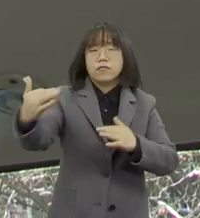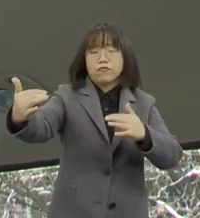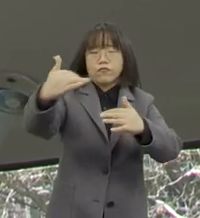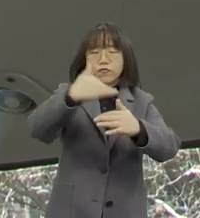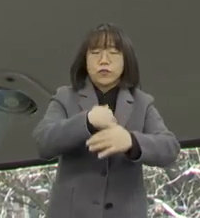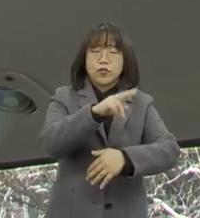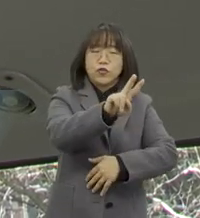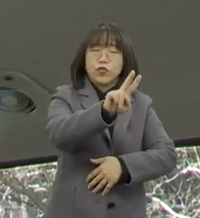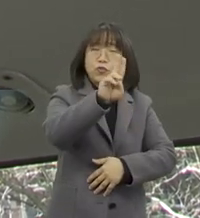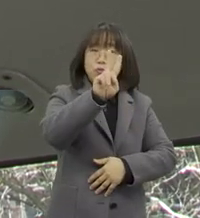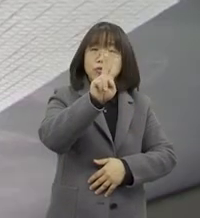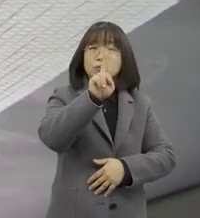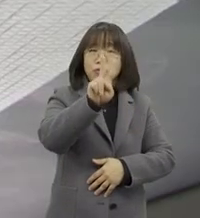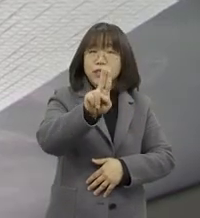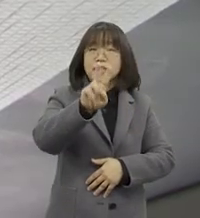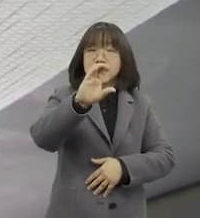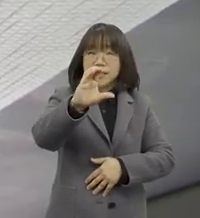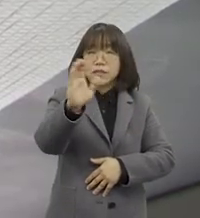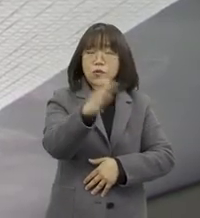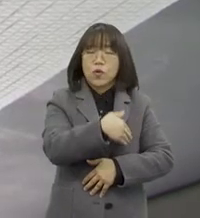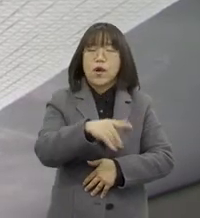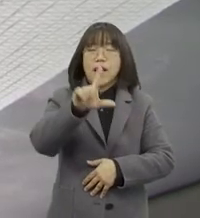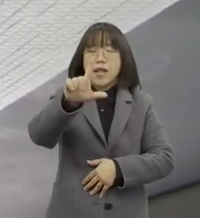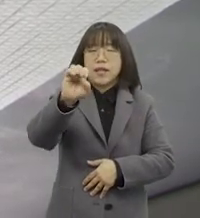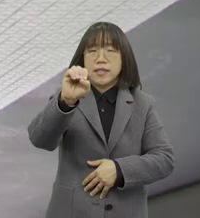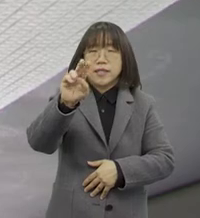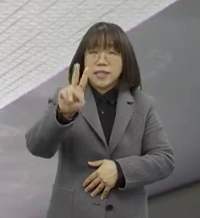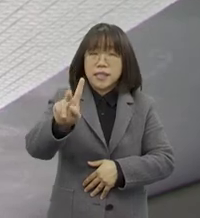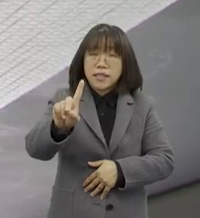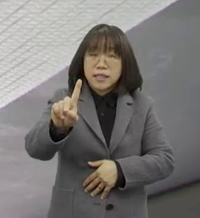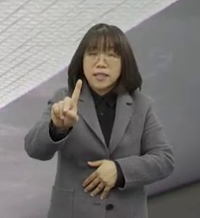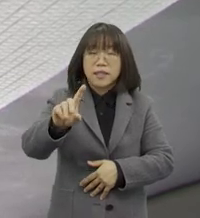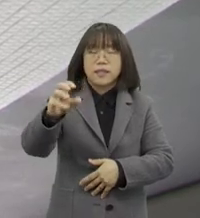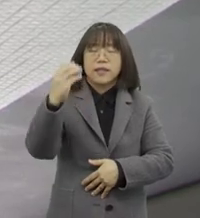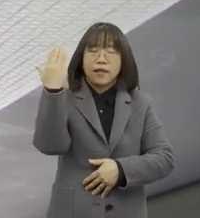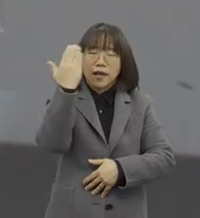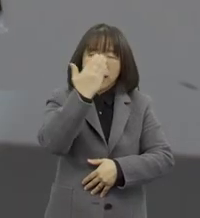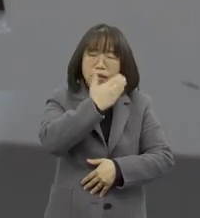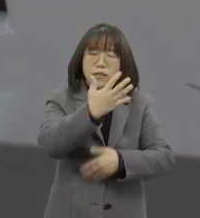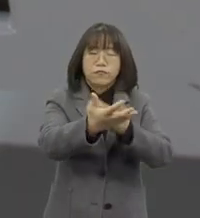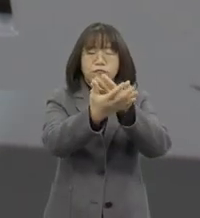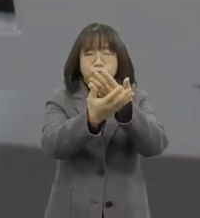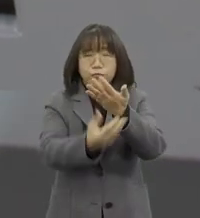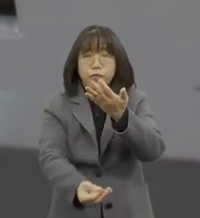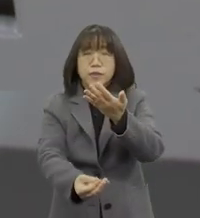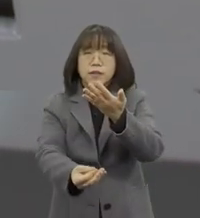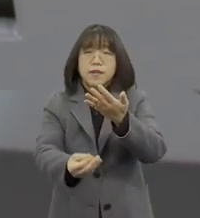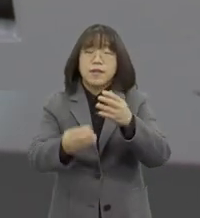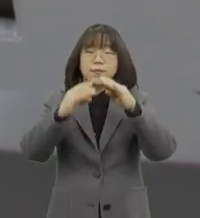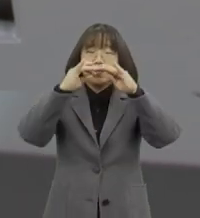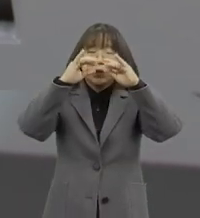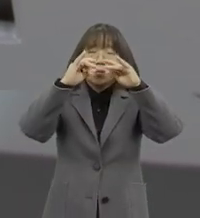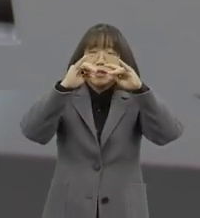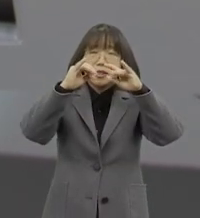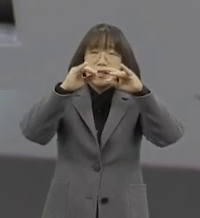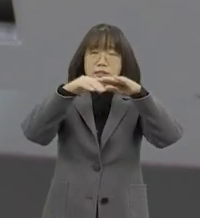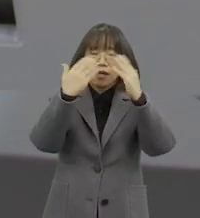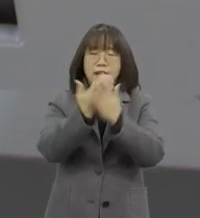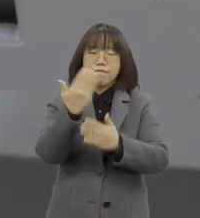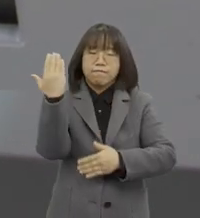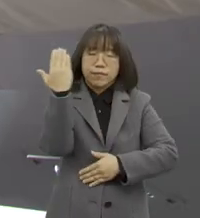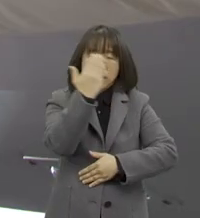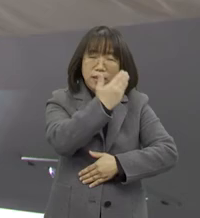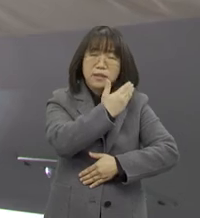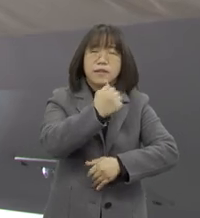uvc led 와 필터를 통해 살균 정화 시켜 코로나 1곳 뿐 아니라 미세먼지의 대응에 공기 질을